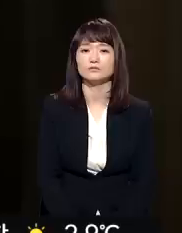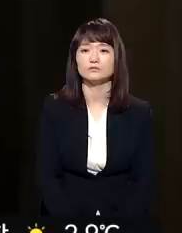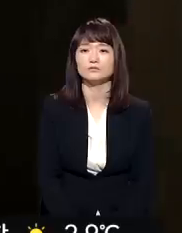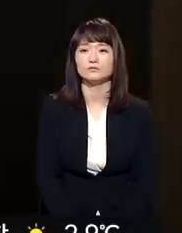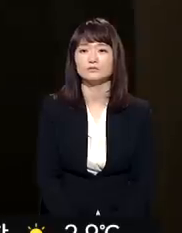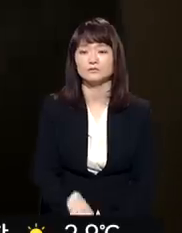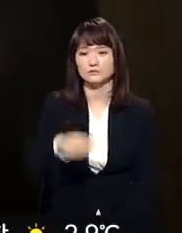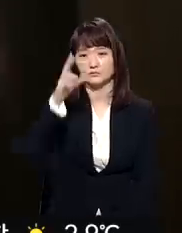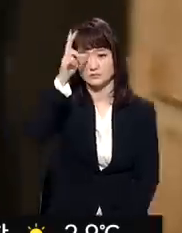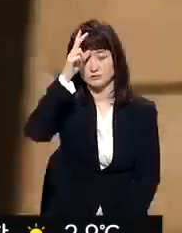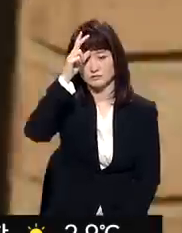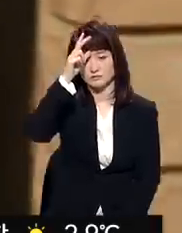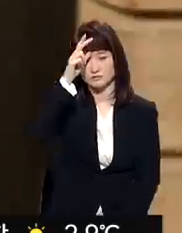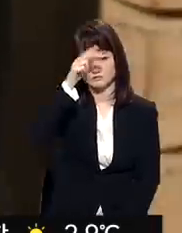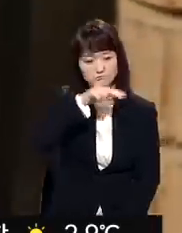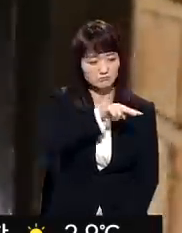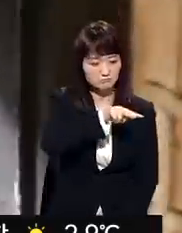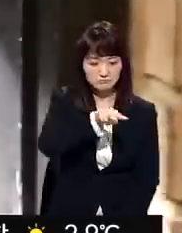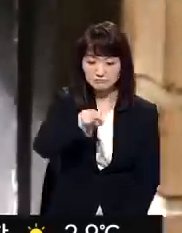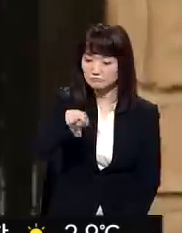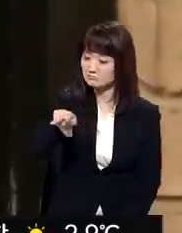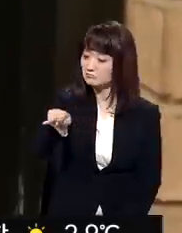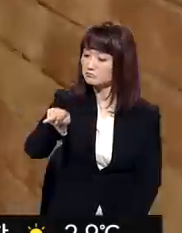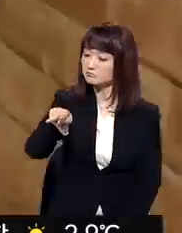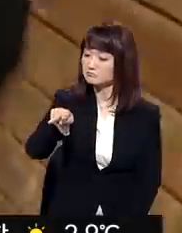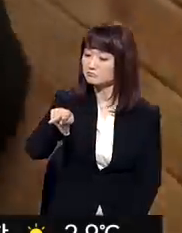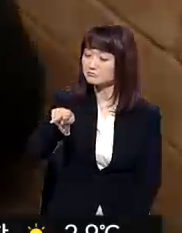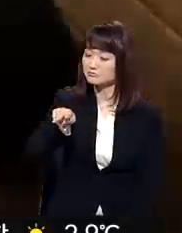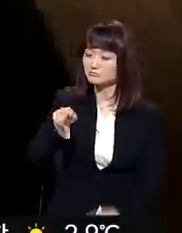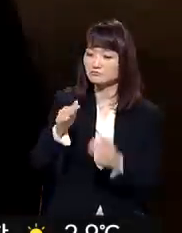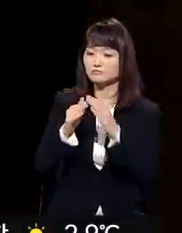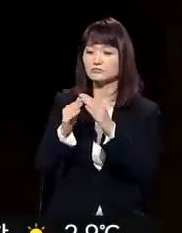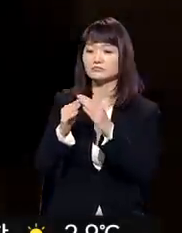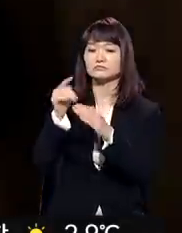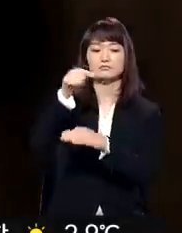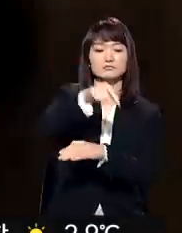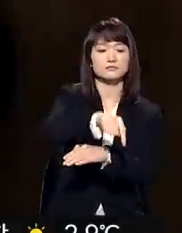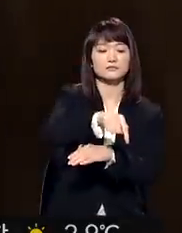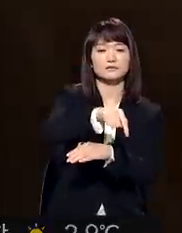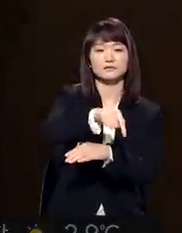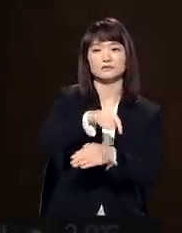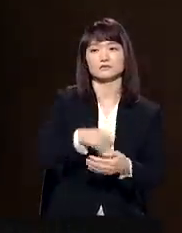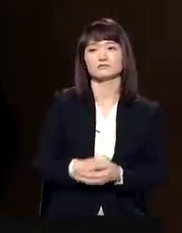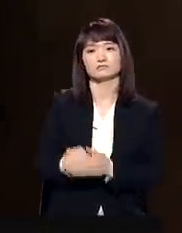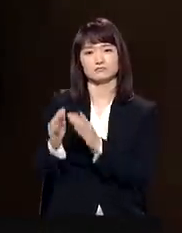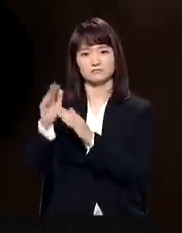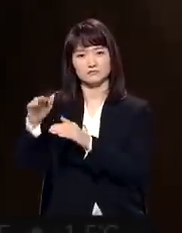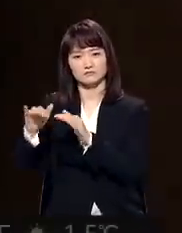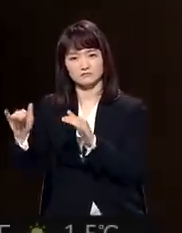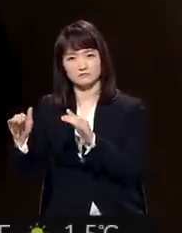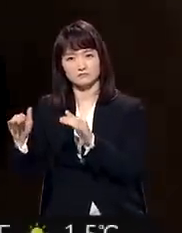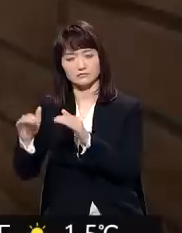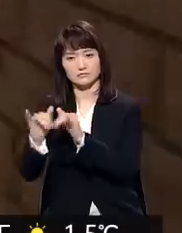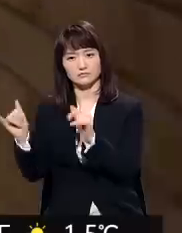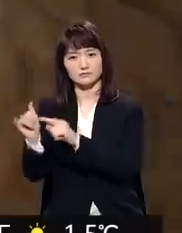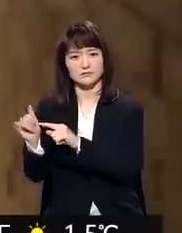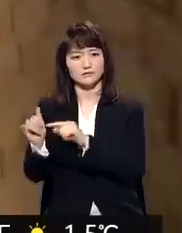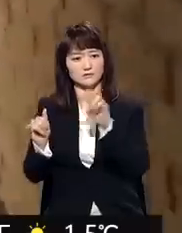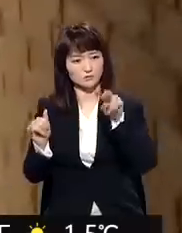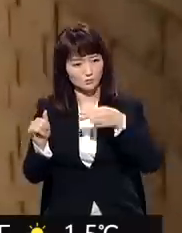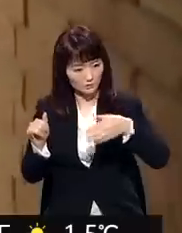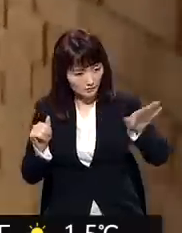네 경찰들은 거실만 슬쩍 살펴보고는요 곧바로 집 밖으로 나와서 내려갑니다 하지만 이웃들은 돌아가려는 경찰들에게